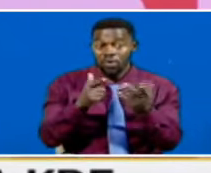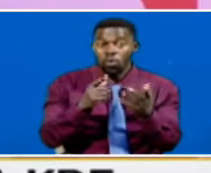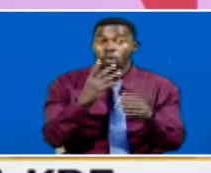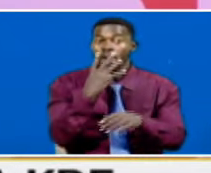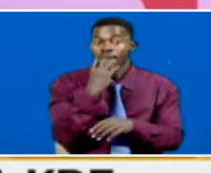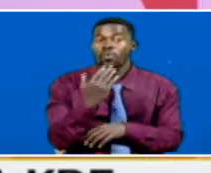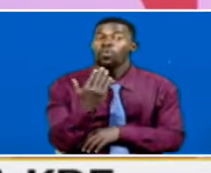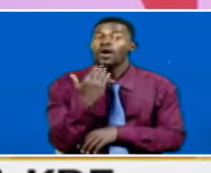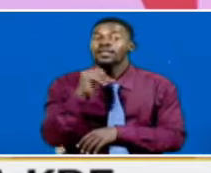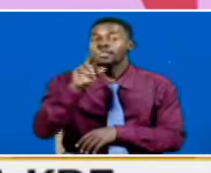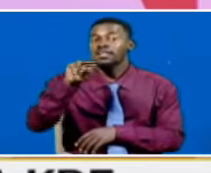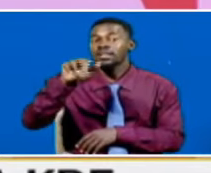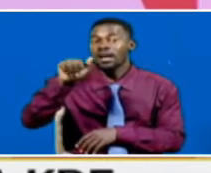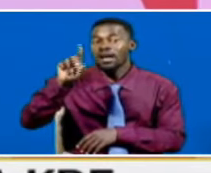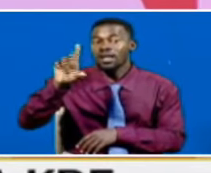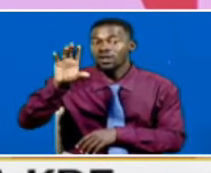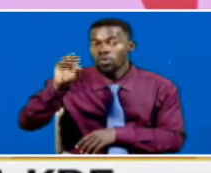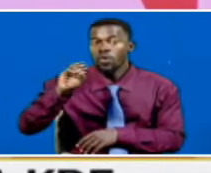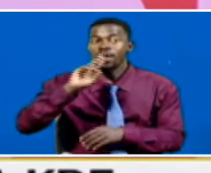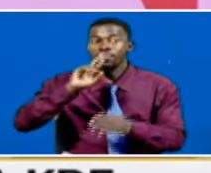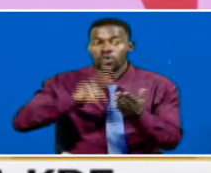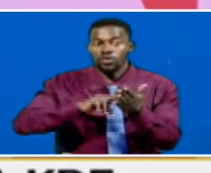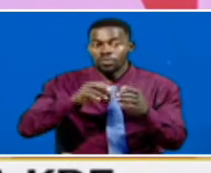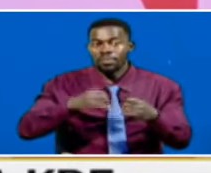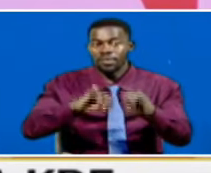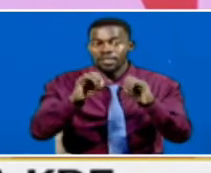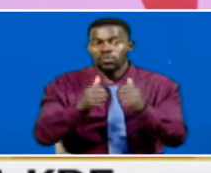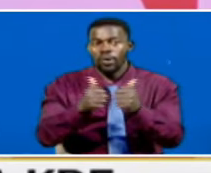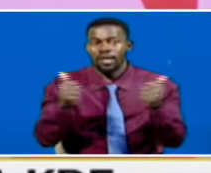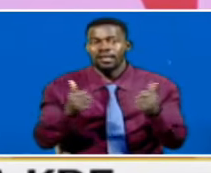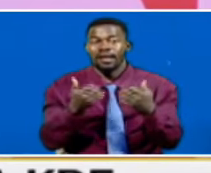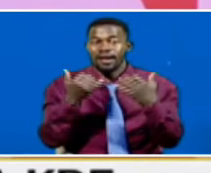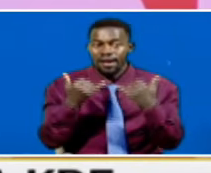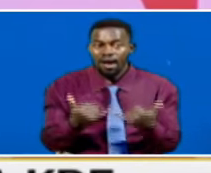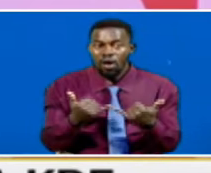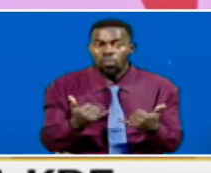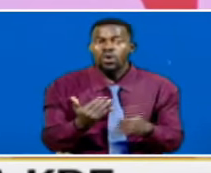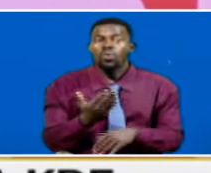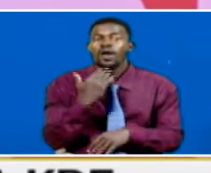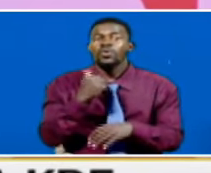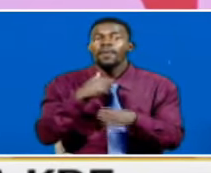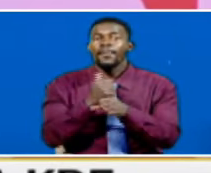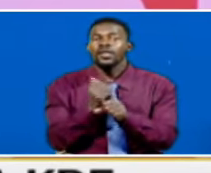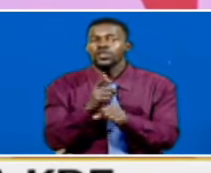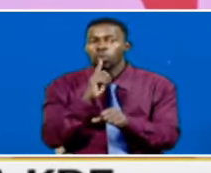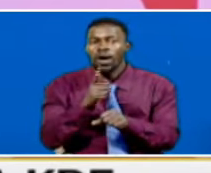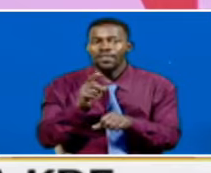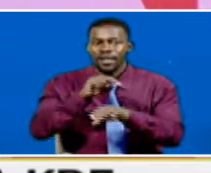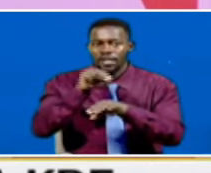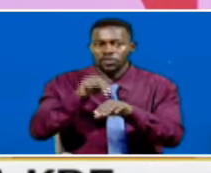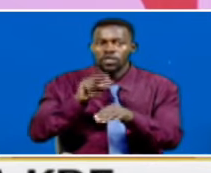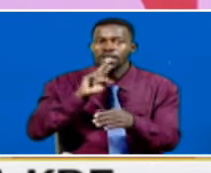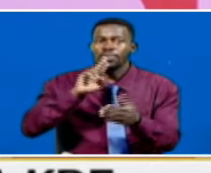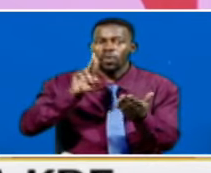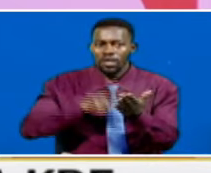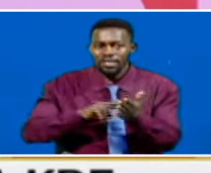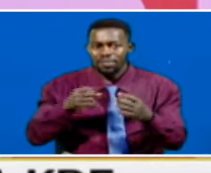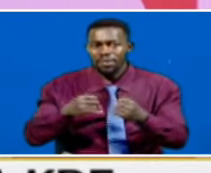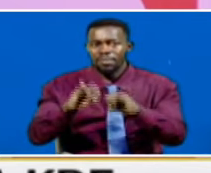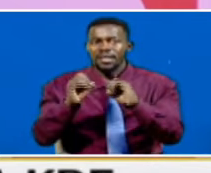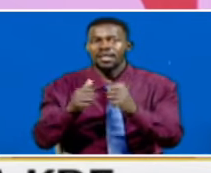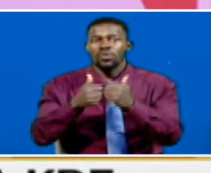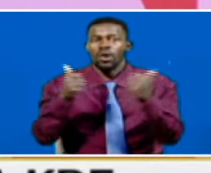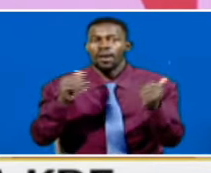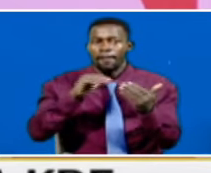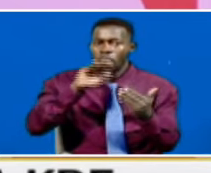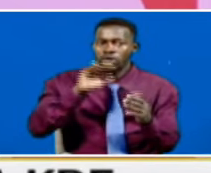As we speak, we are focused in ensuring that we implement the NARCO report and especially or